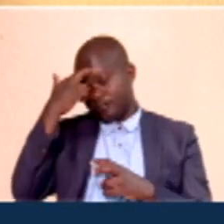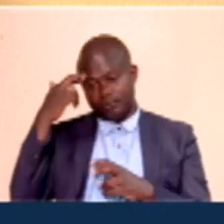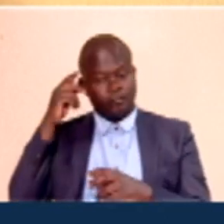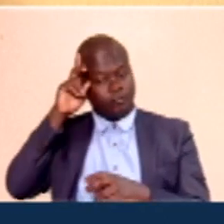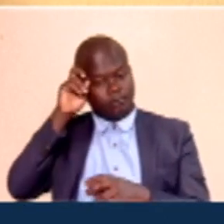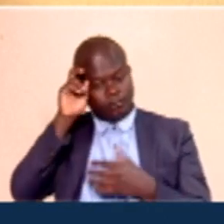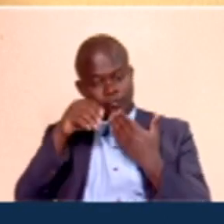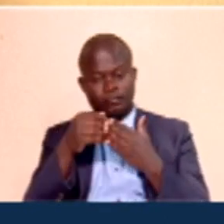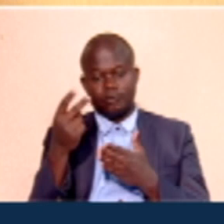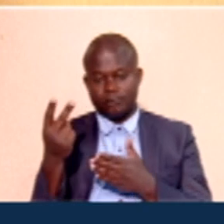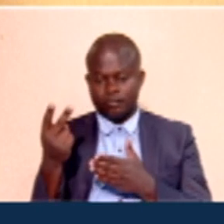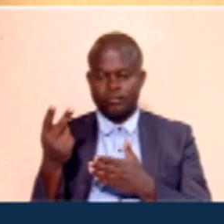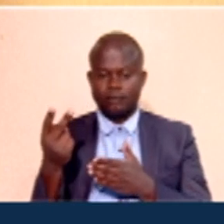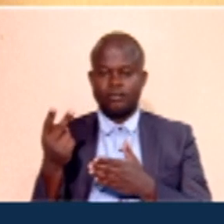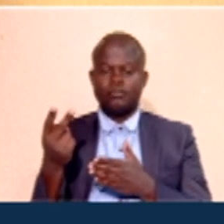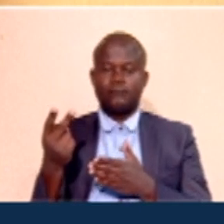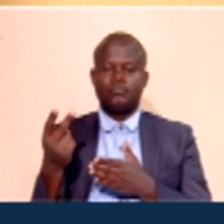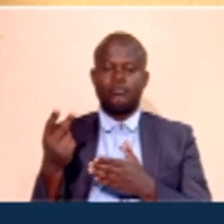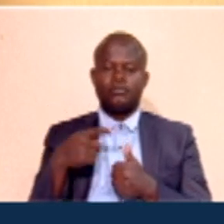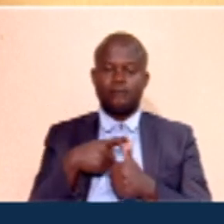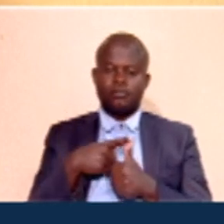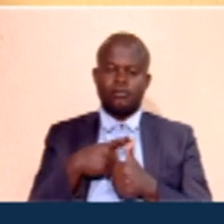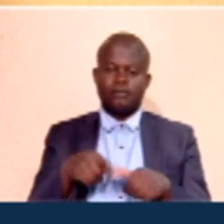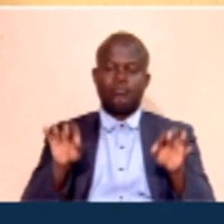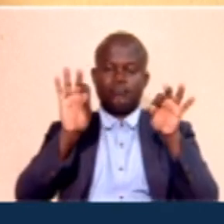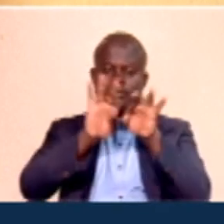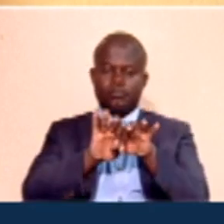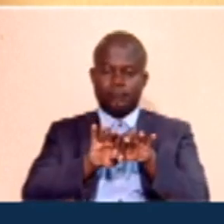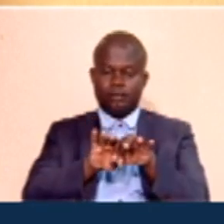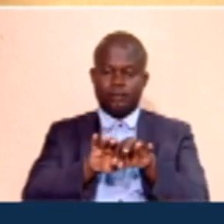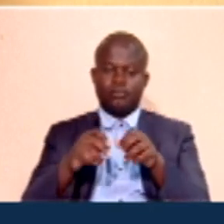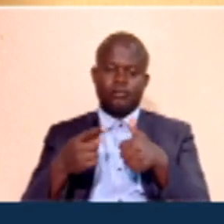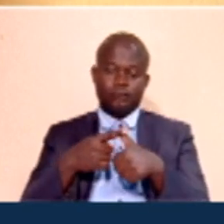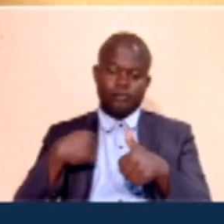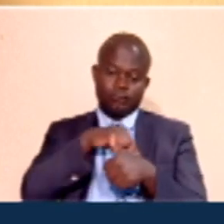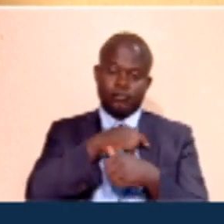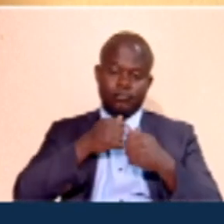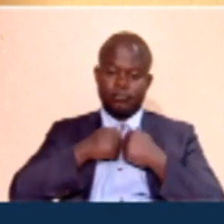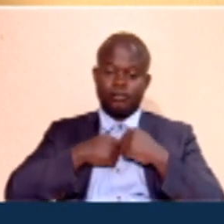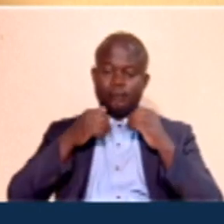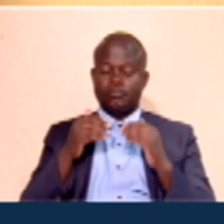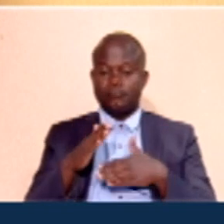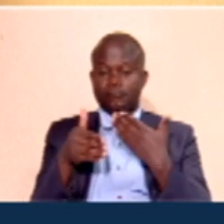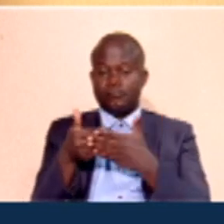ko ziri ebyiri za ngombwa. Icya mbere ni uko u Rwanda rugezwe